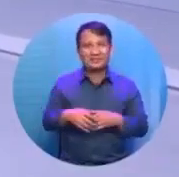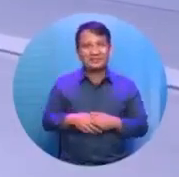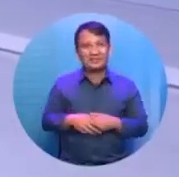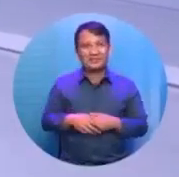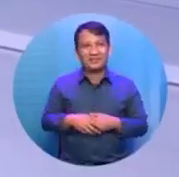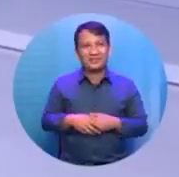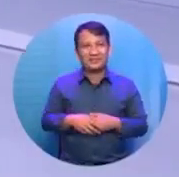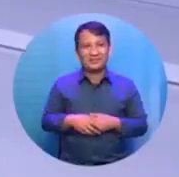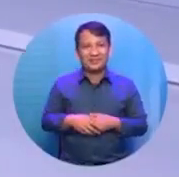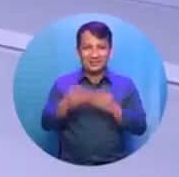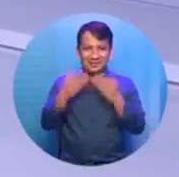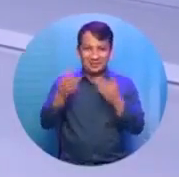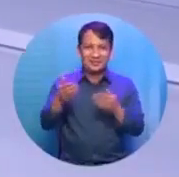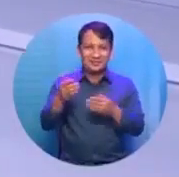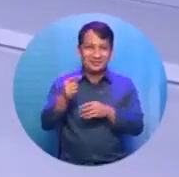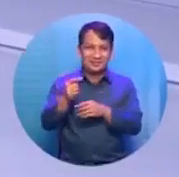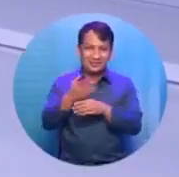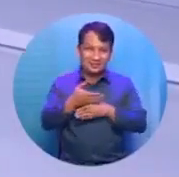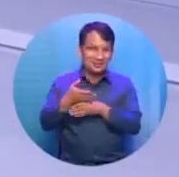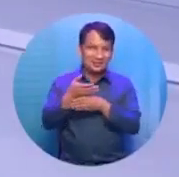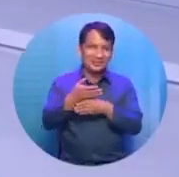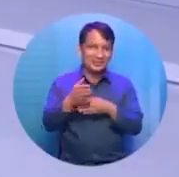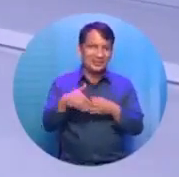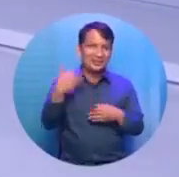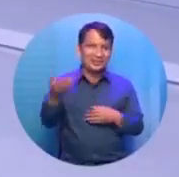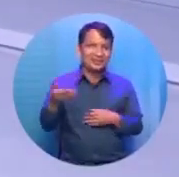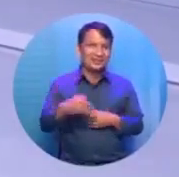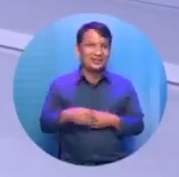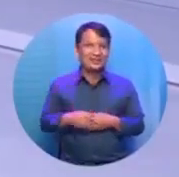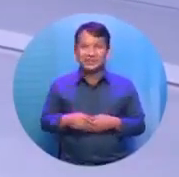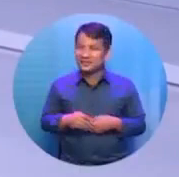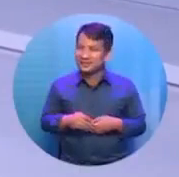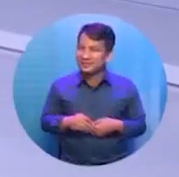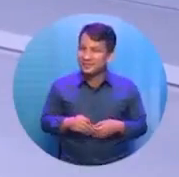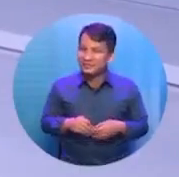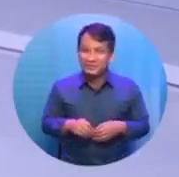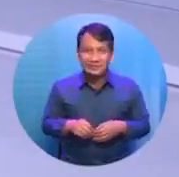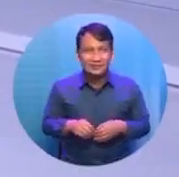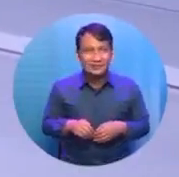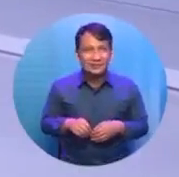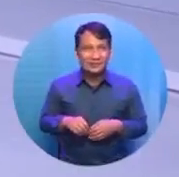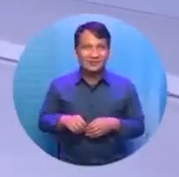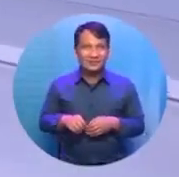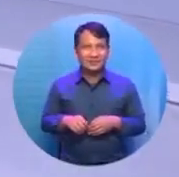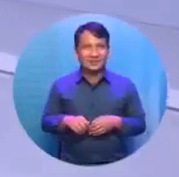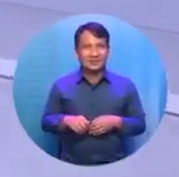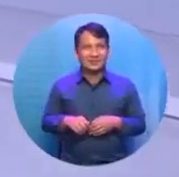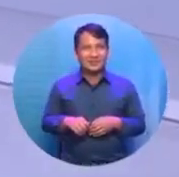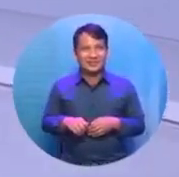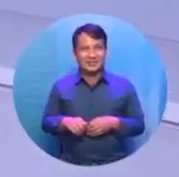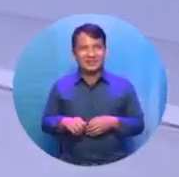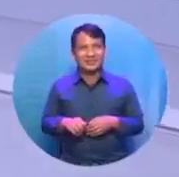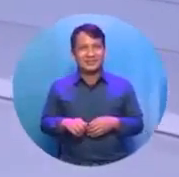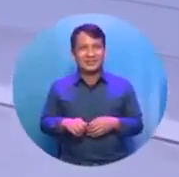Therapy. Thank you. Ingat ka. God bless. Okay. Kayo rin po. God bless, Therapy. Oh, tumatawag niya si Kuya